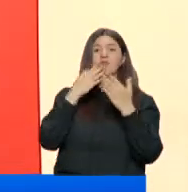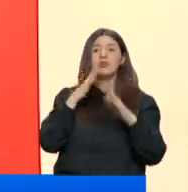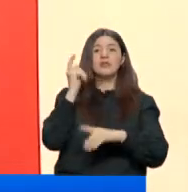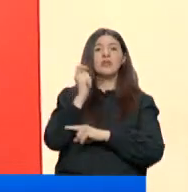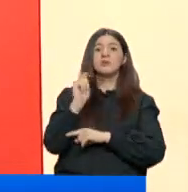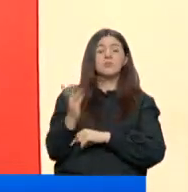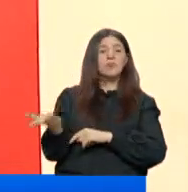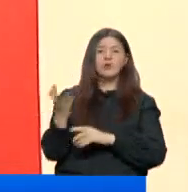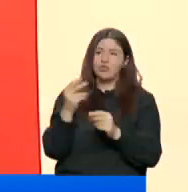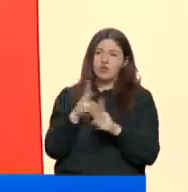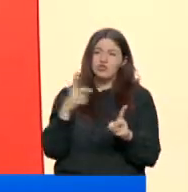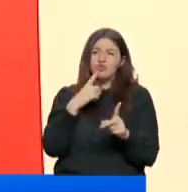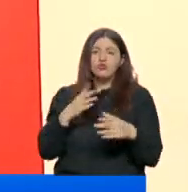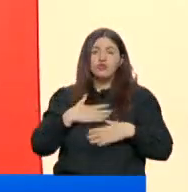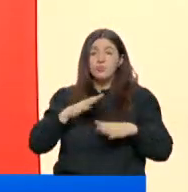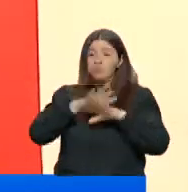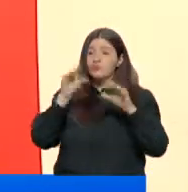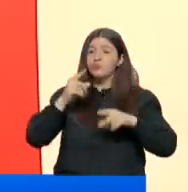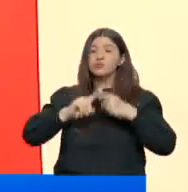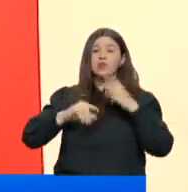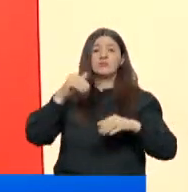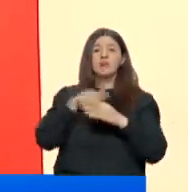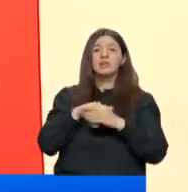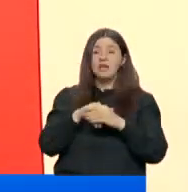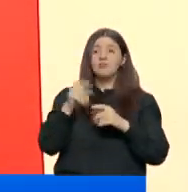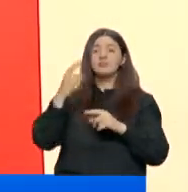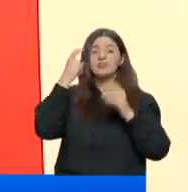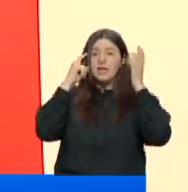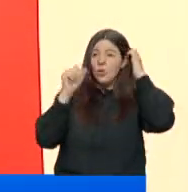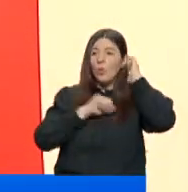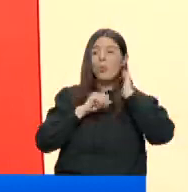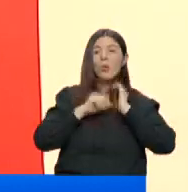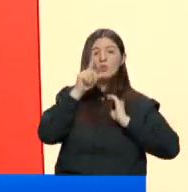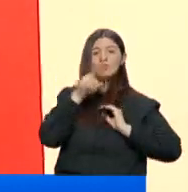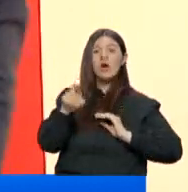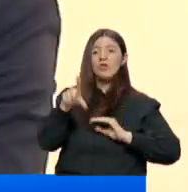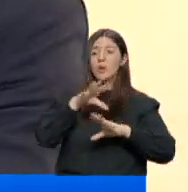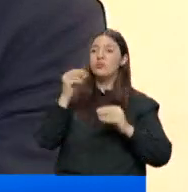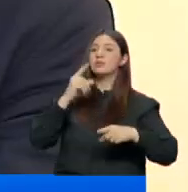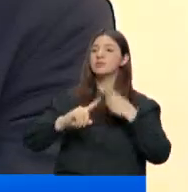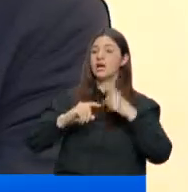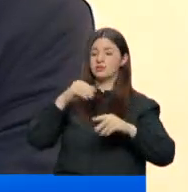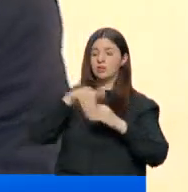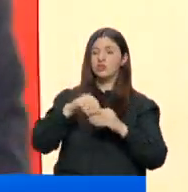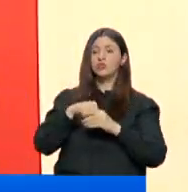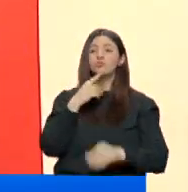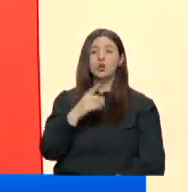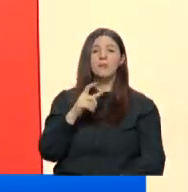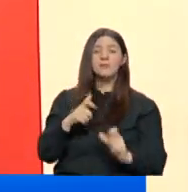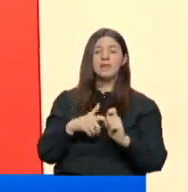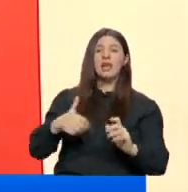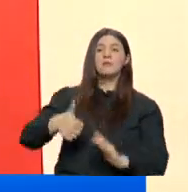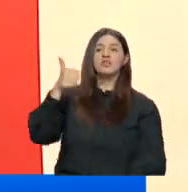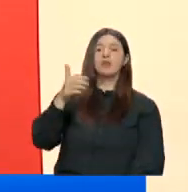temsil edilmiyorlar? Çok açık söyleyeceğim. Bütün siyasi partiler bu zekadan korkuyorlar. Onlar, bütün siyasi partiler için söylüyorum bunu, genel